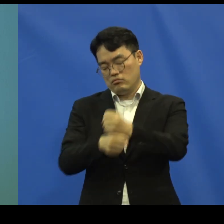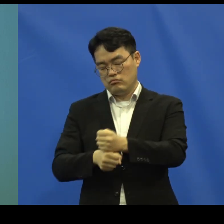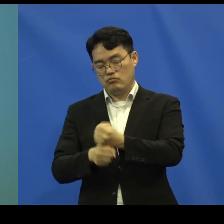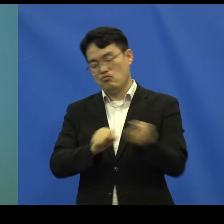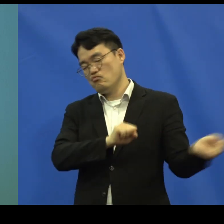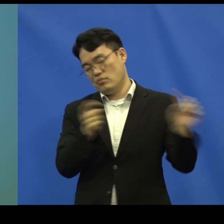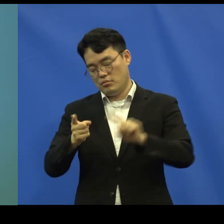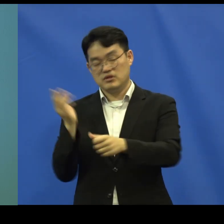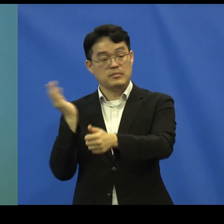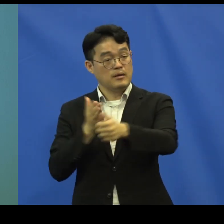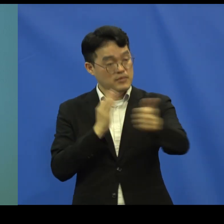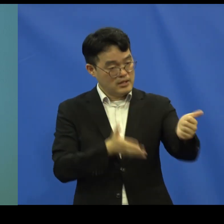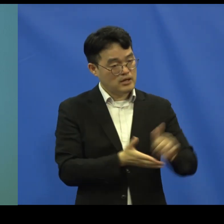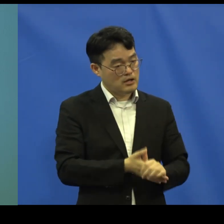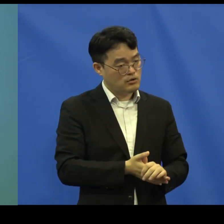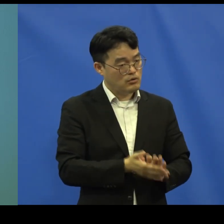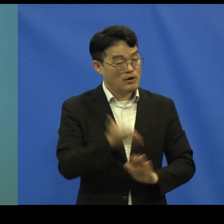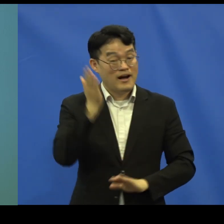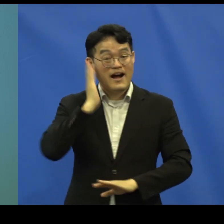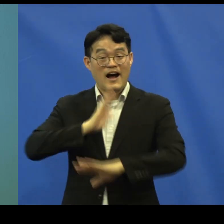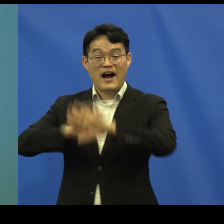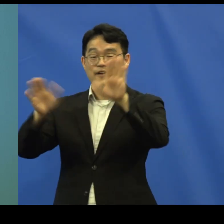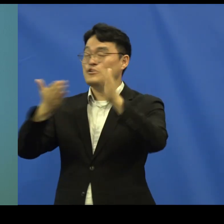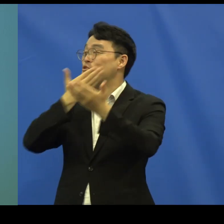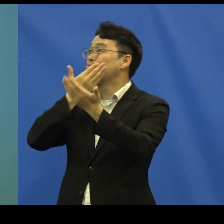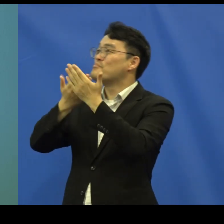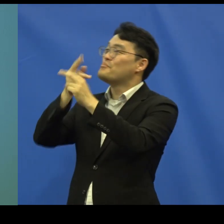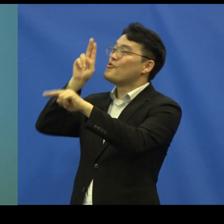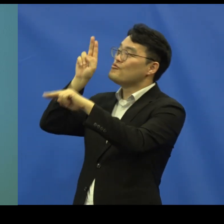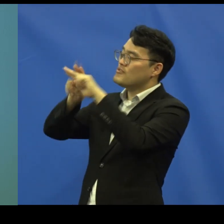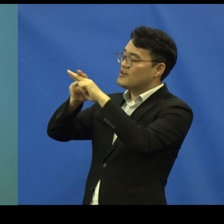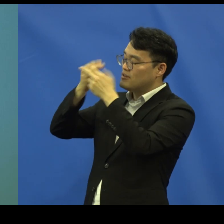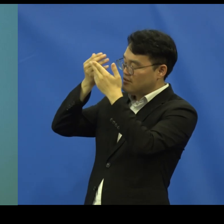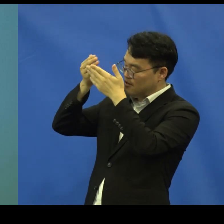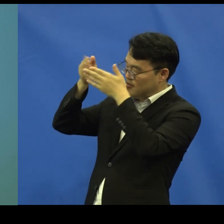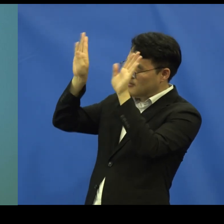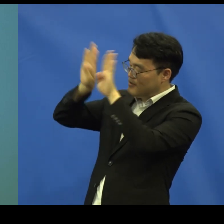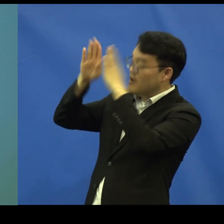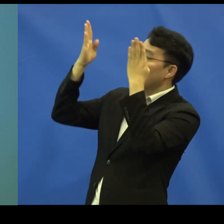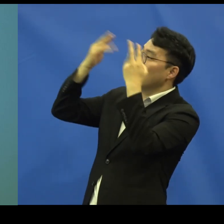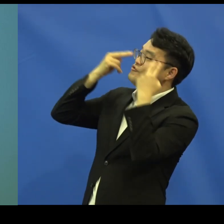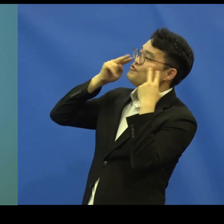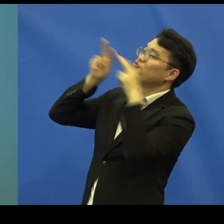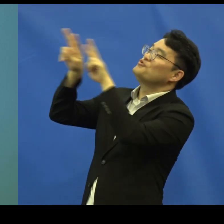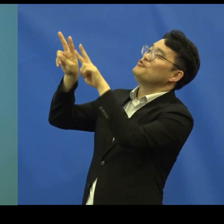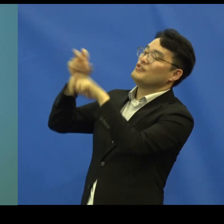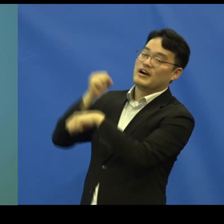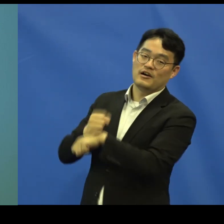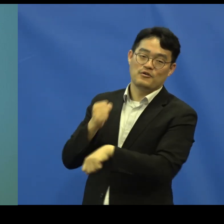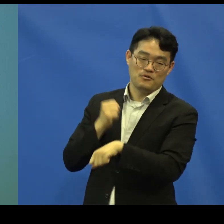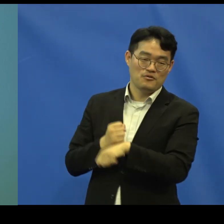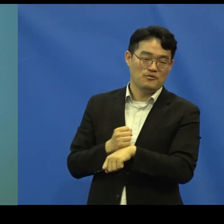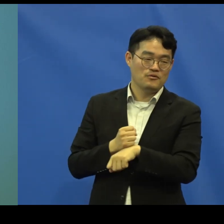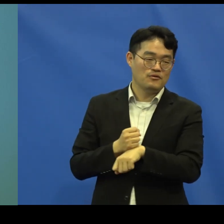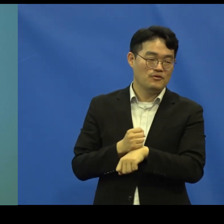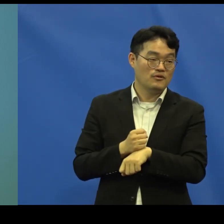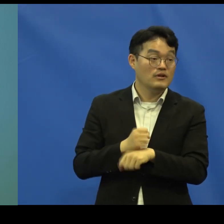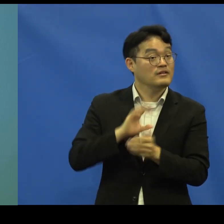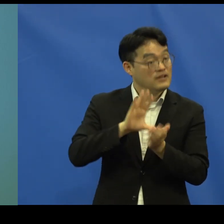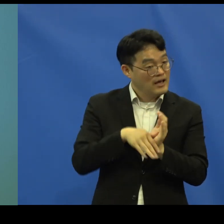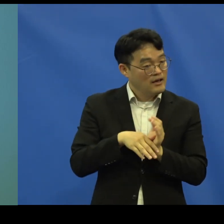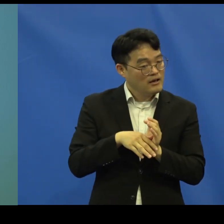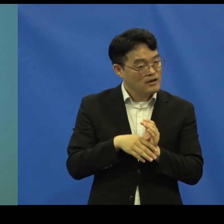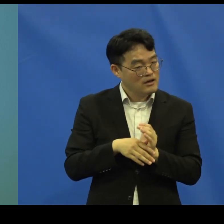하늘 보좌에 눈을 뜨고 하나님이 보여주신 것을 볼 때 오늘 지상의 삶의